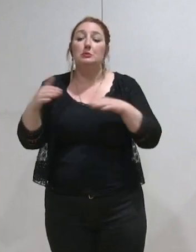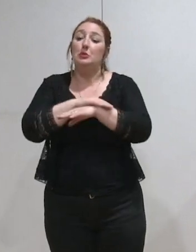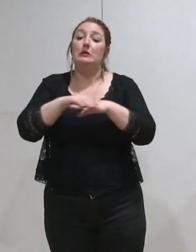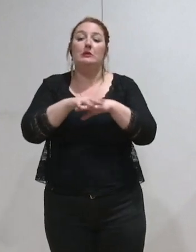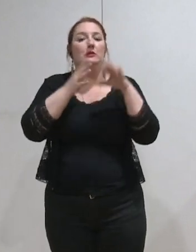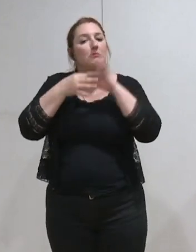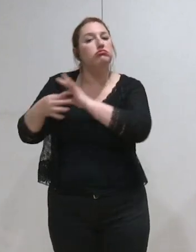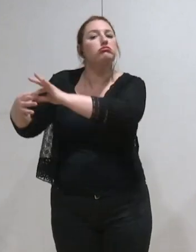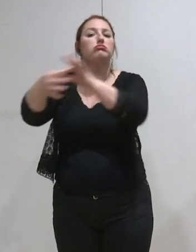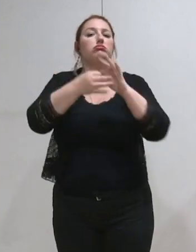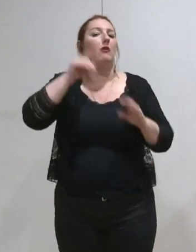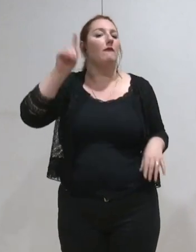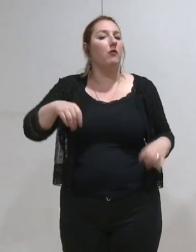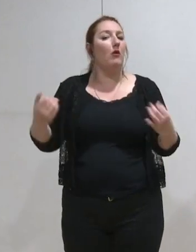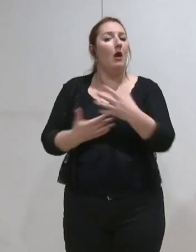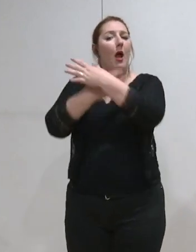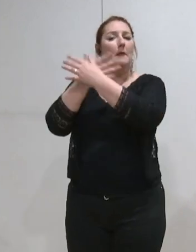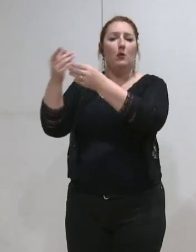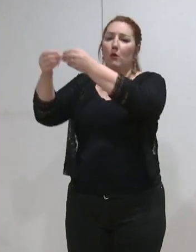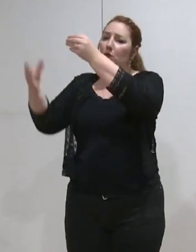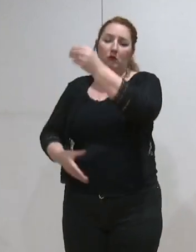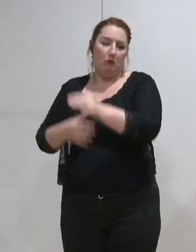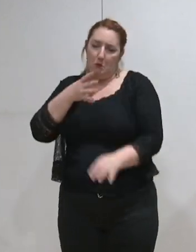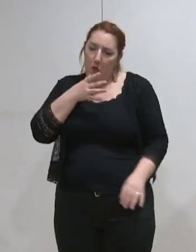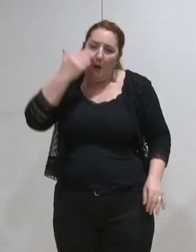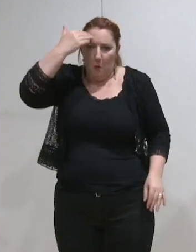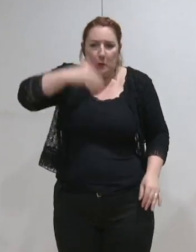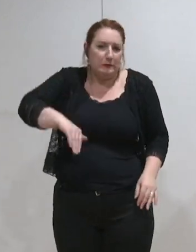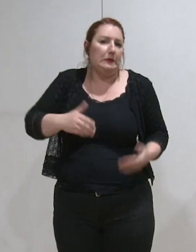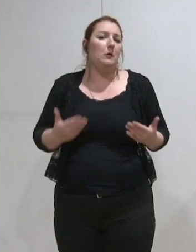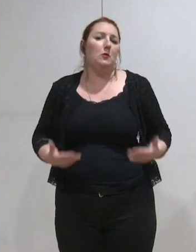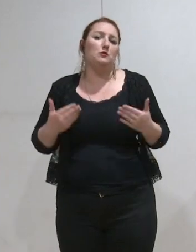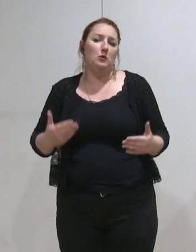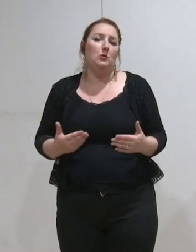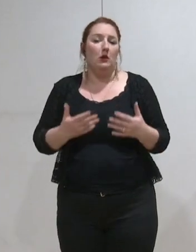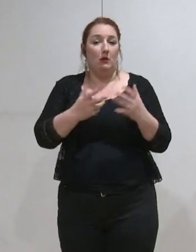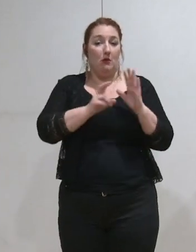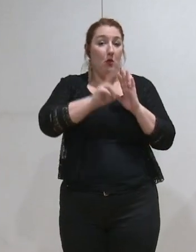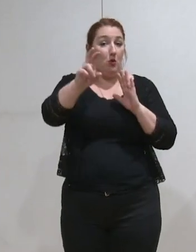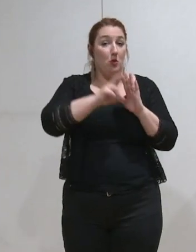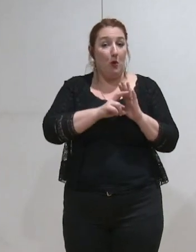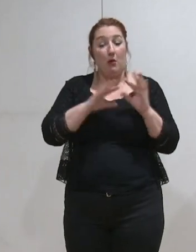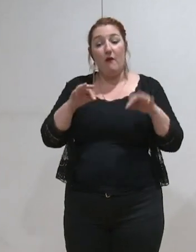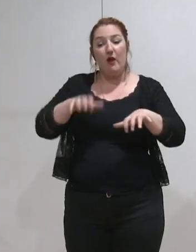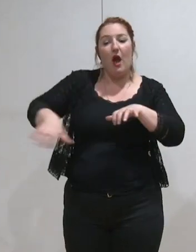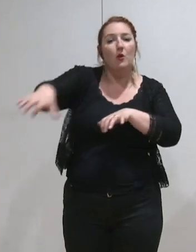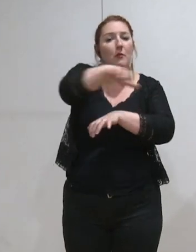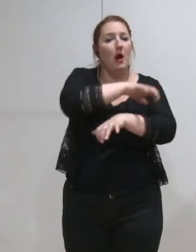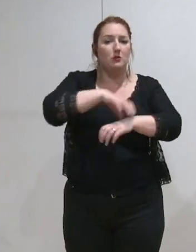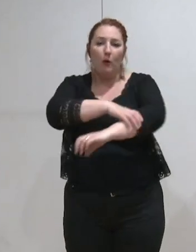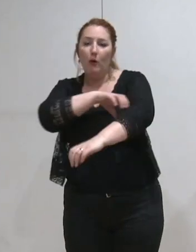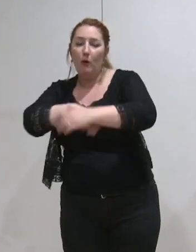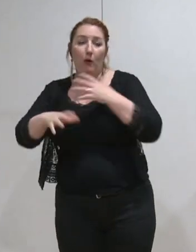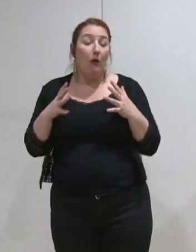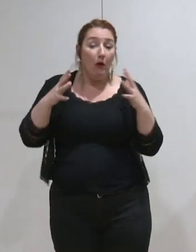être coordonnée à ce niveau et nous savons tous qu'aujourd'hui il y a encore une surreprésentation du poids de Grenoble dans le parc social de l'agglomération pour mémoire